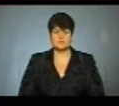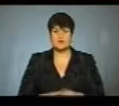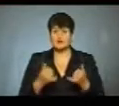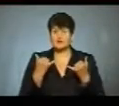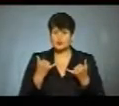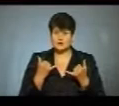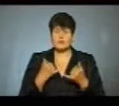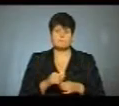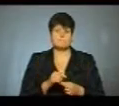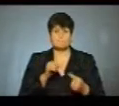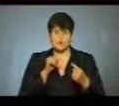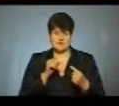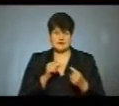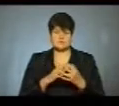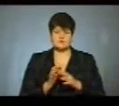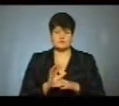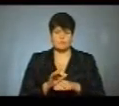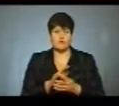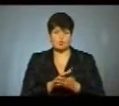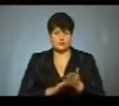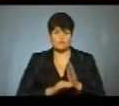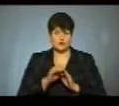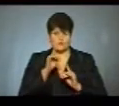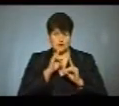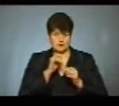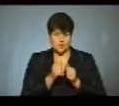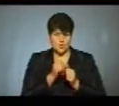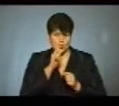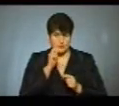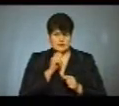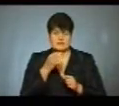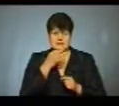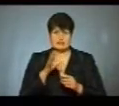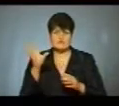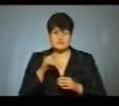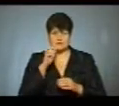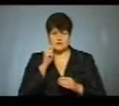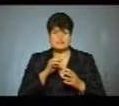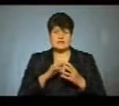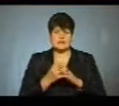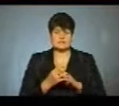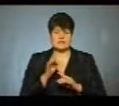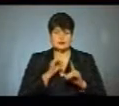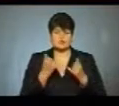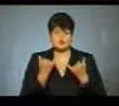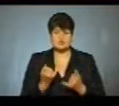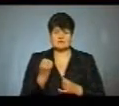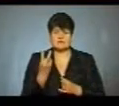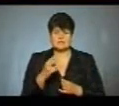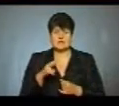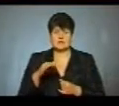Сьогодні протест аграріїв продовжився під Верховною Радою України, як повідомила Всеукраїнська аграрна рада. Сьогодні, 12 листопада,